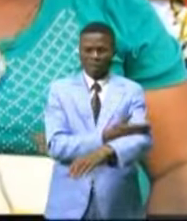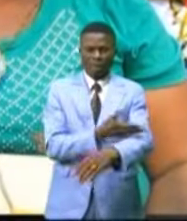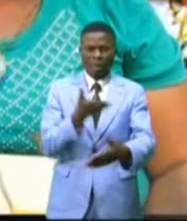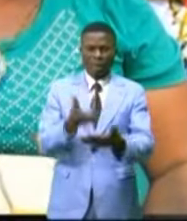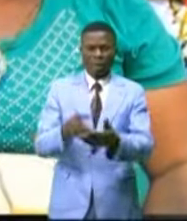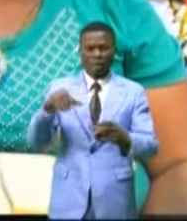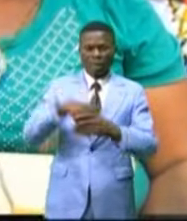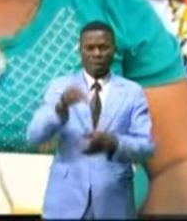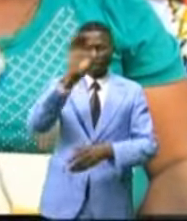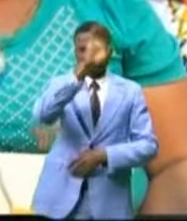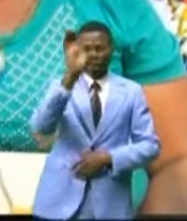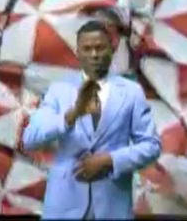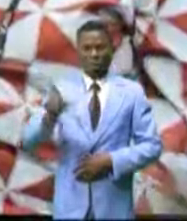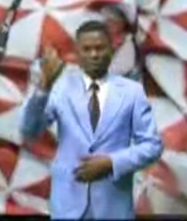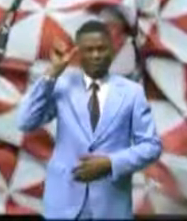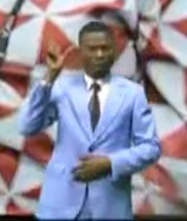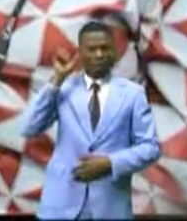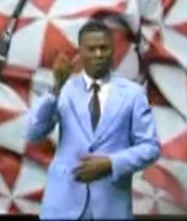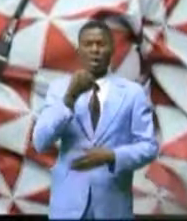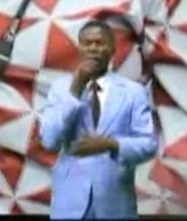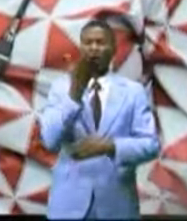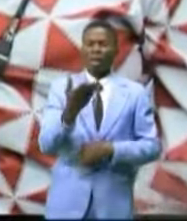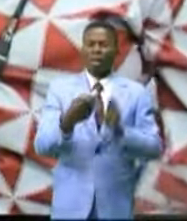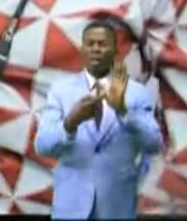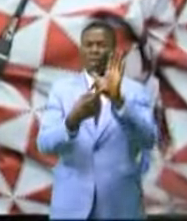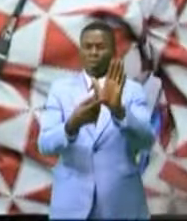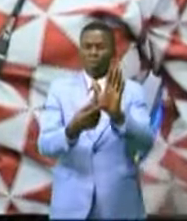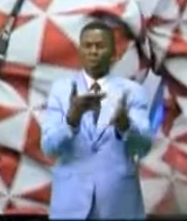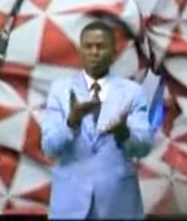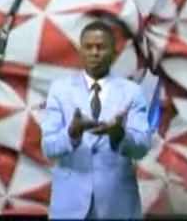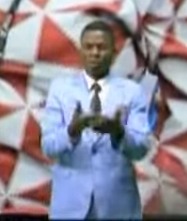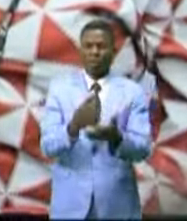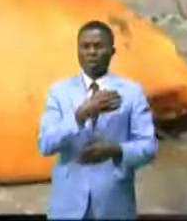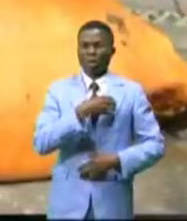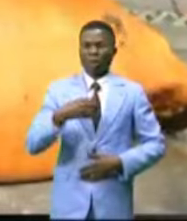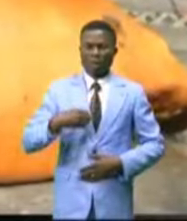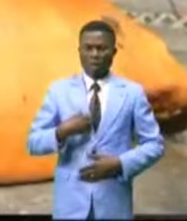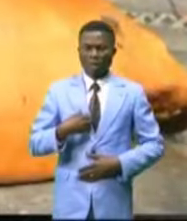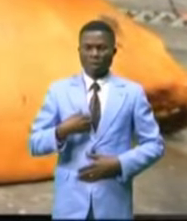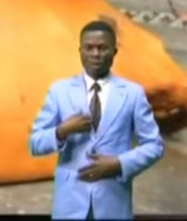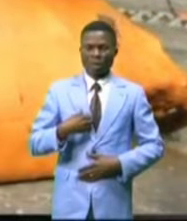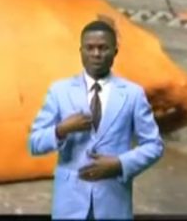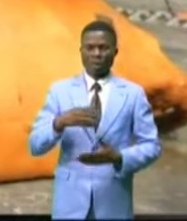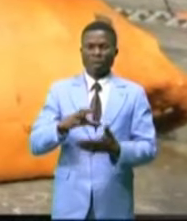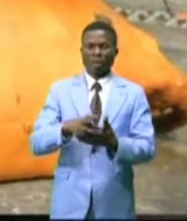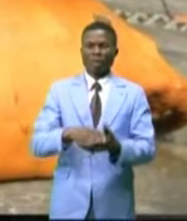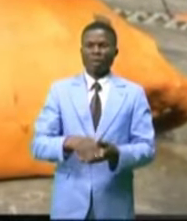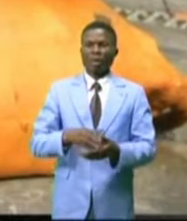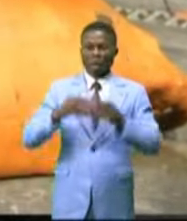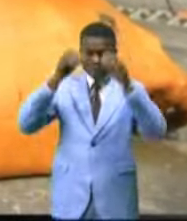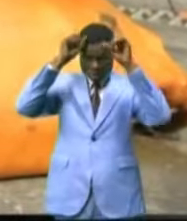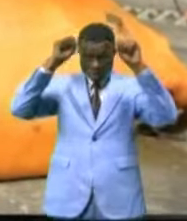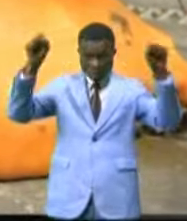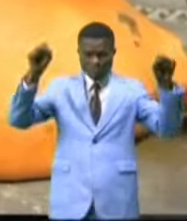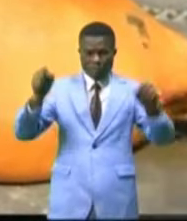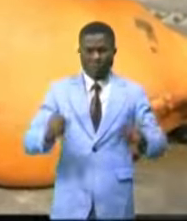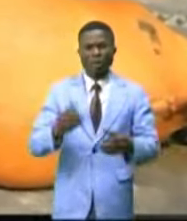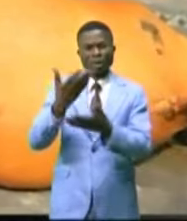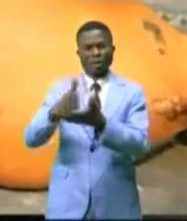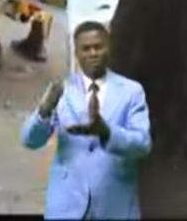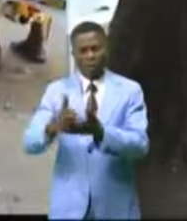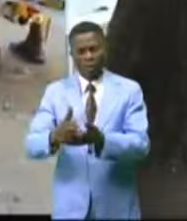commune de Lingwala où un échantillon représentatif de femmes ont bénéficié d'une vache un moment de communion et de